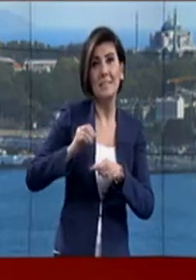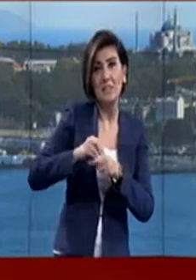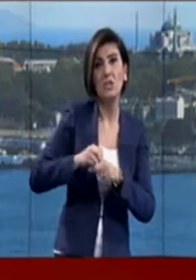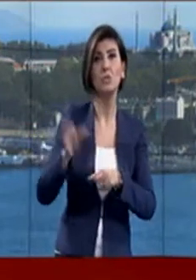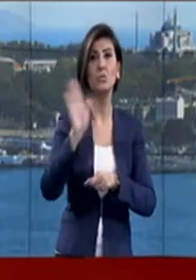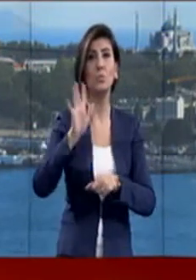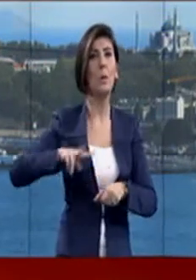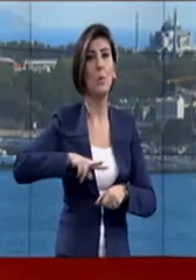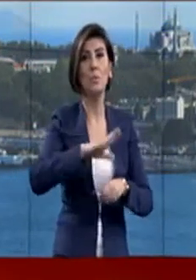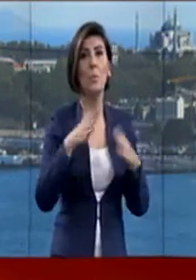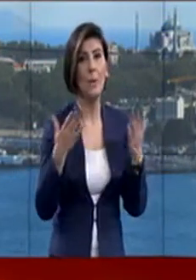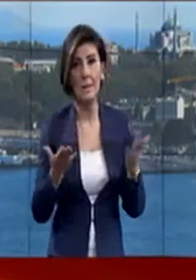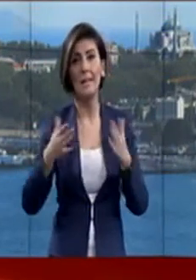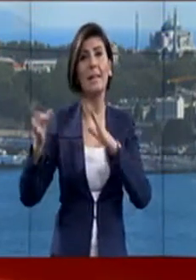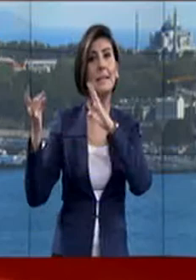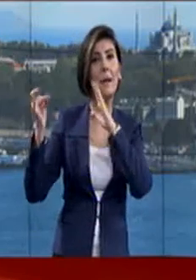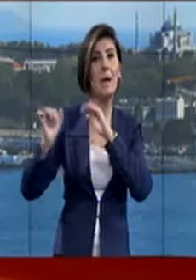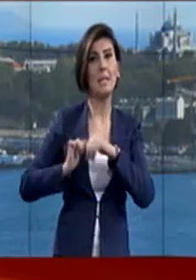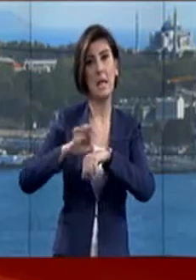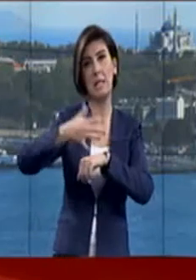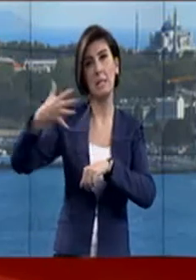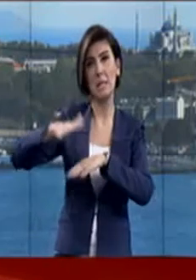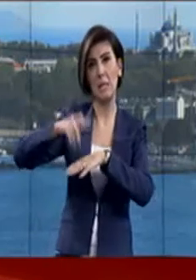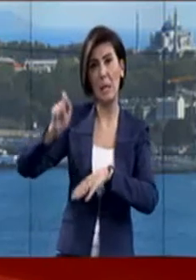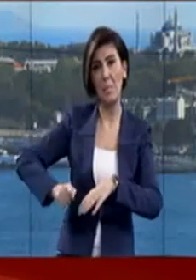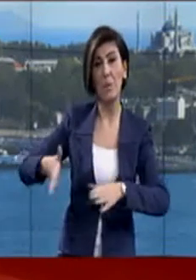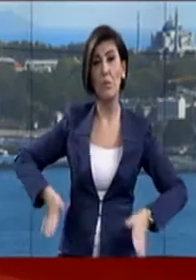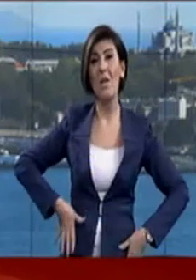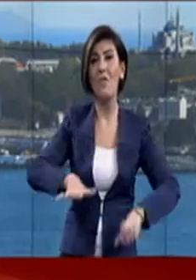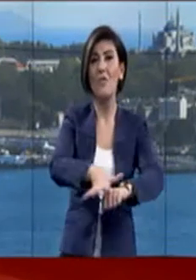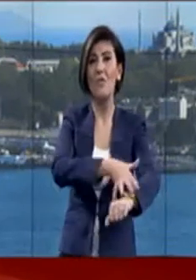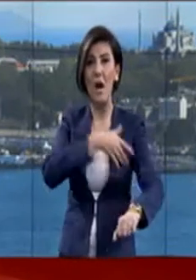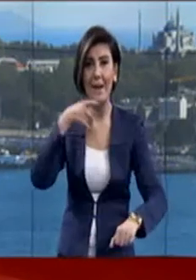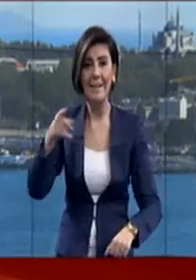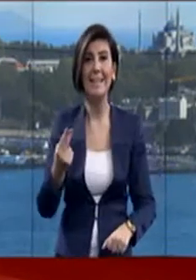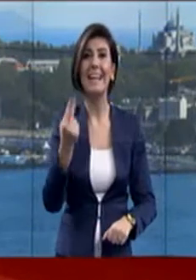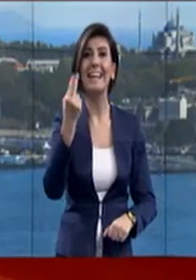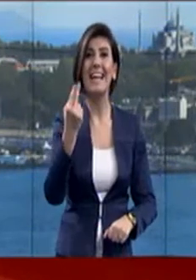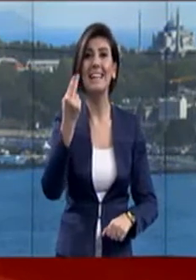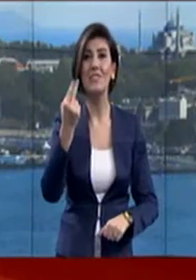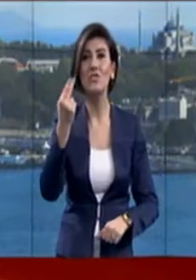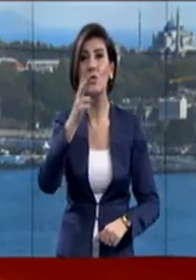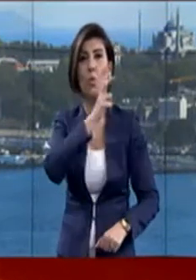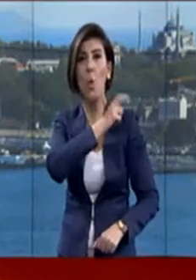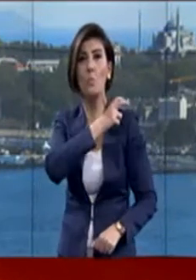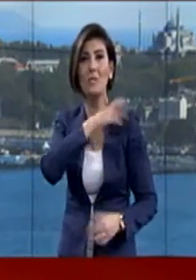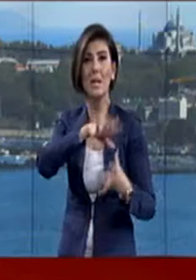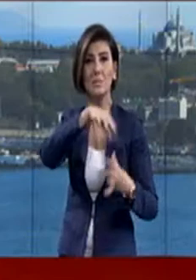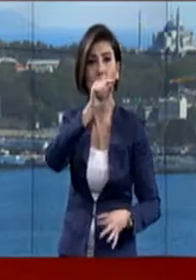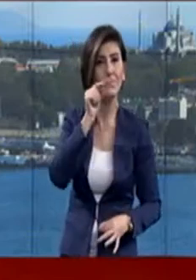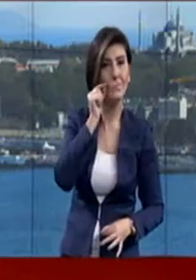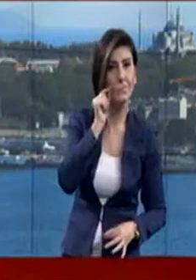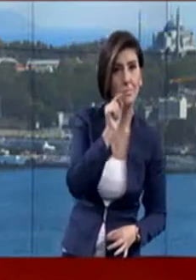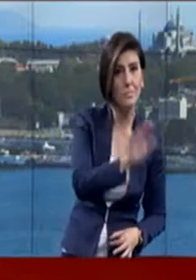töreni Diyarbakır Asker Hastanesi'nde düzenlendi. Törene Vali Hüseyin Aksoy, 7. Kol Ordu Komutanı Kor General